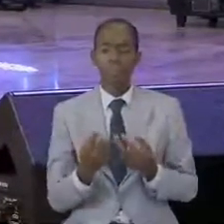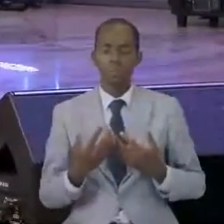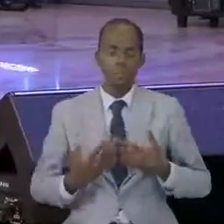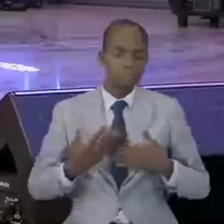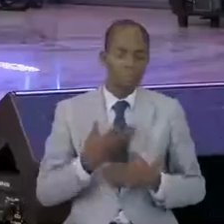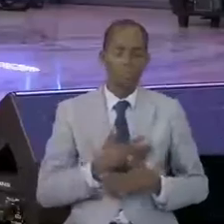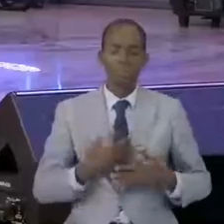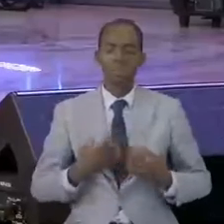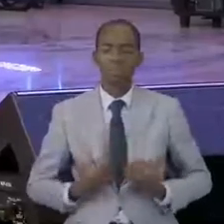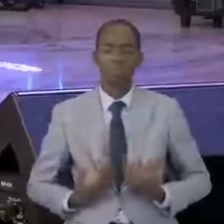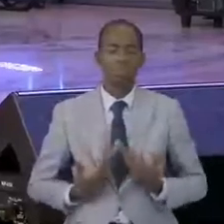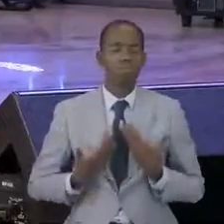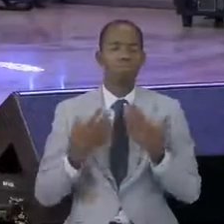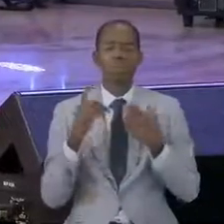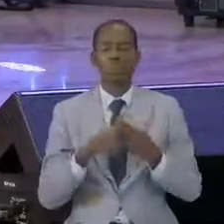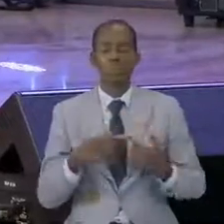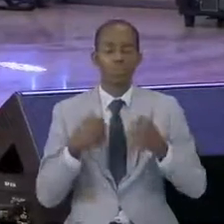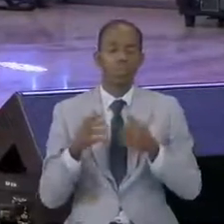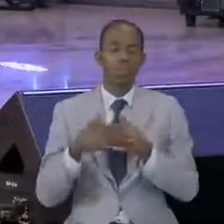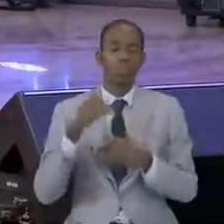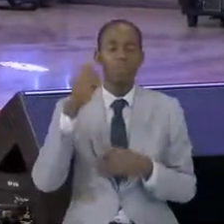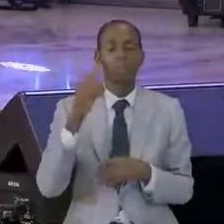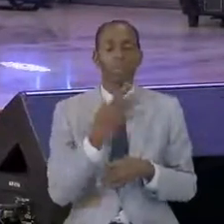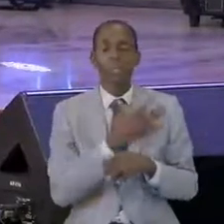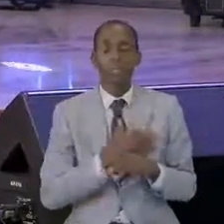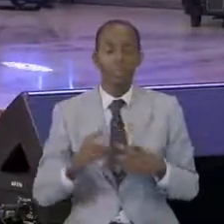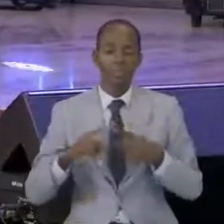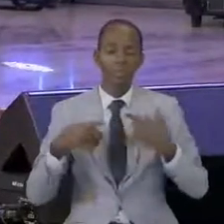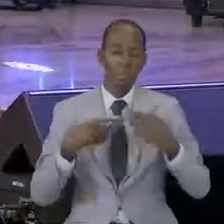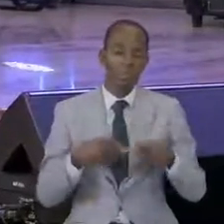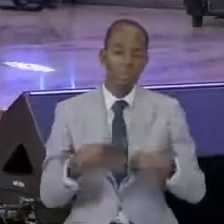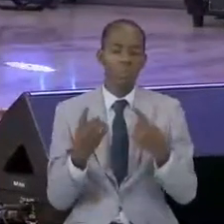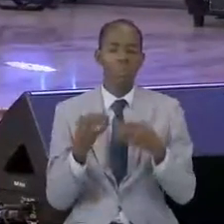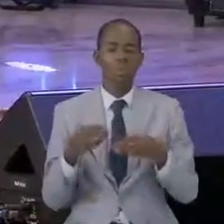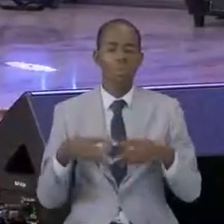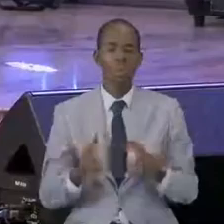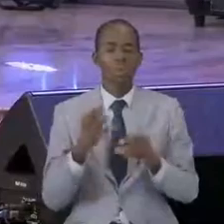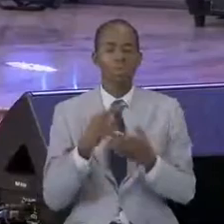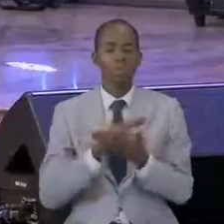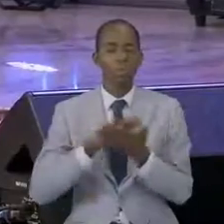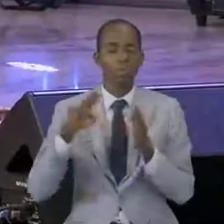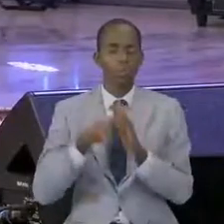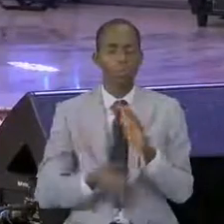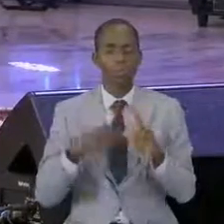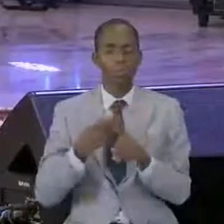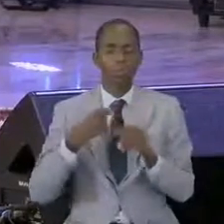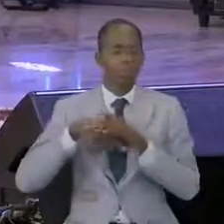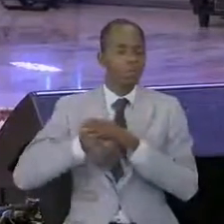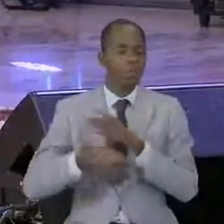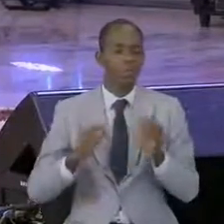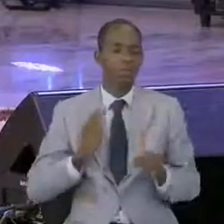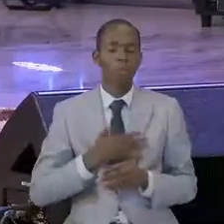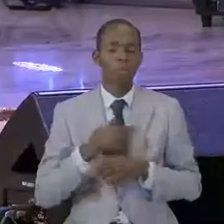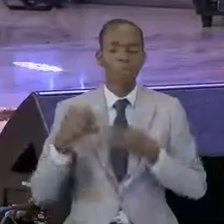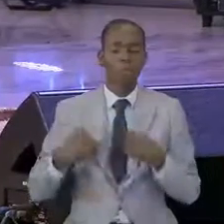le zèle pour te suivre et pour suivre le chemin de la Justice de la du fond de